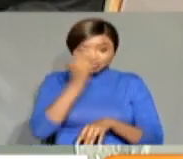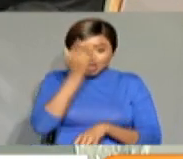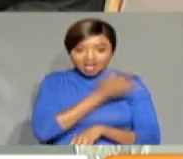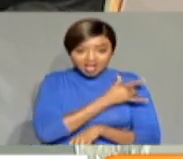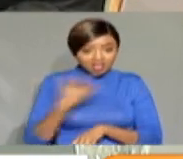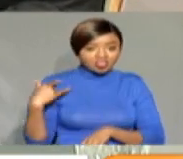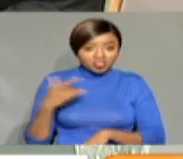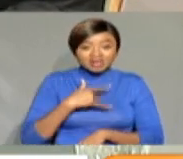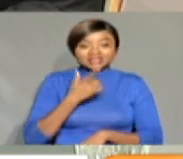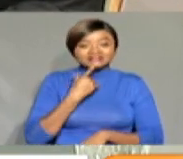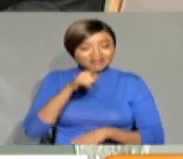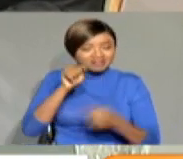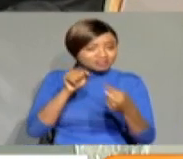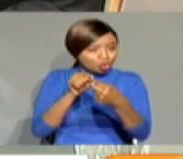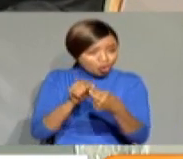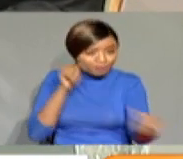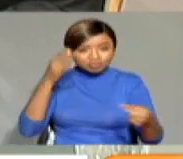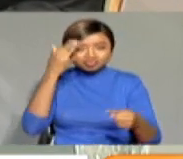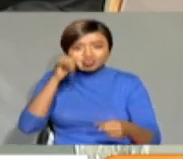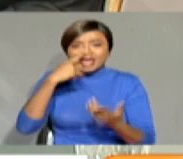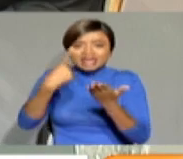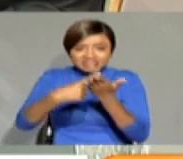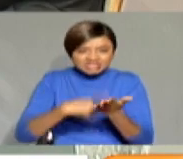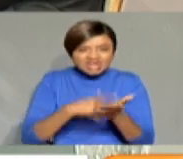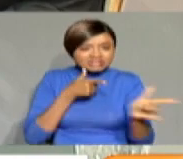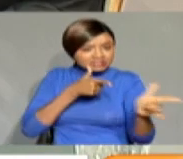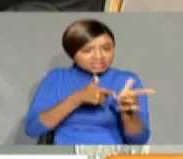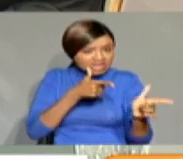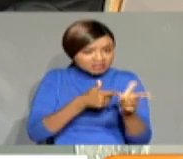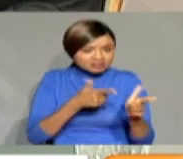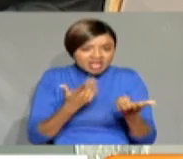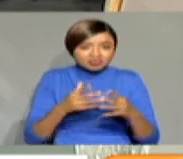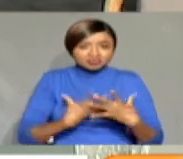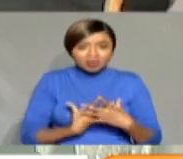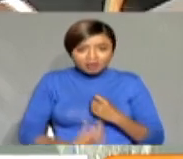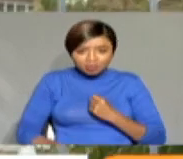kuwa wanapinga kujadili mada kama vile ushoga na kuavya mimba.